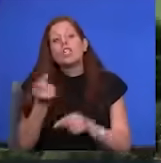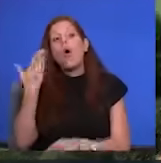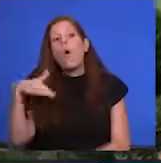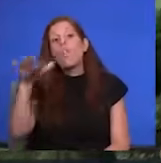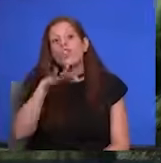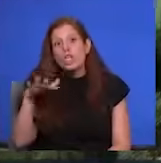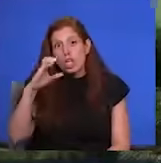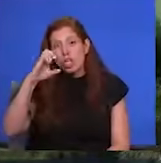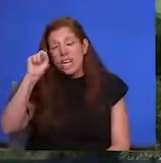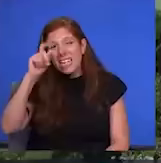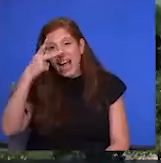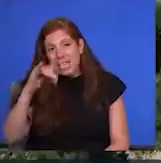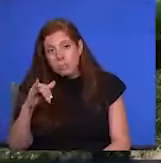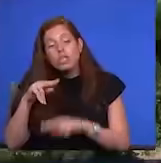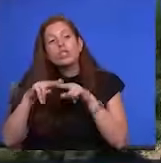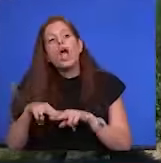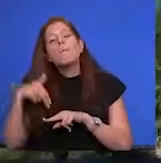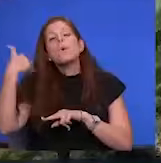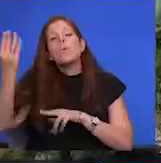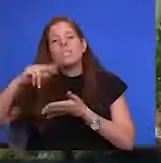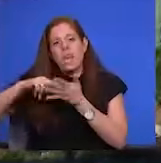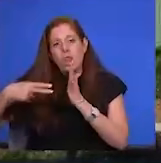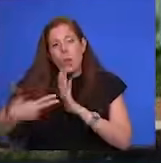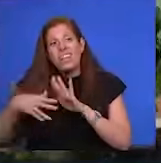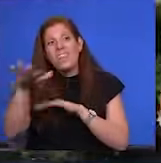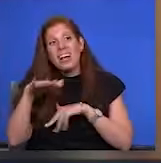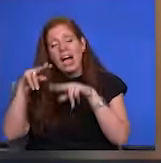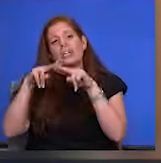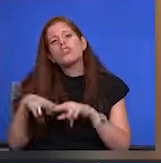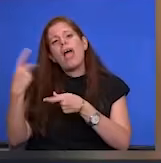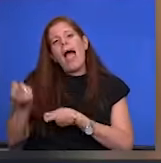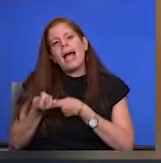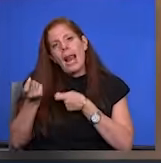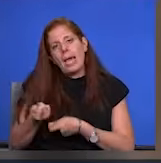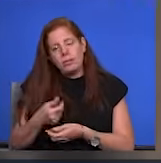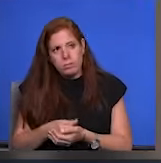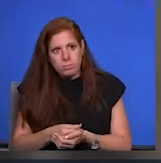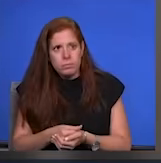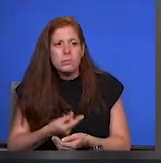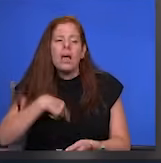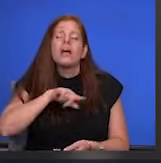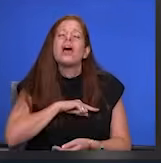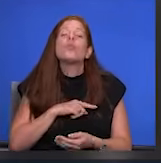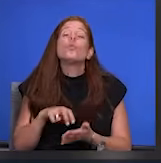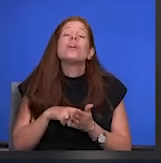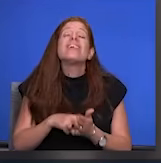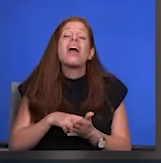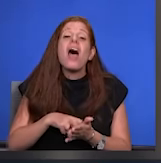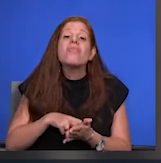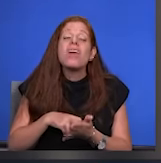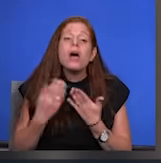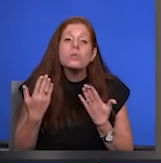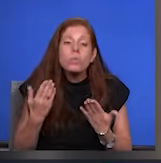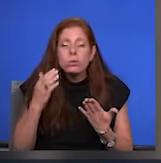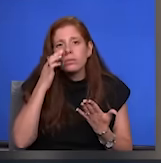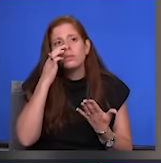כספי יישאר מחוץ לתוכנית האפשרה, והקרקע תישאר חקלאית. אנחנו התחננו בפני מוסדות